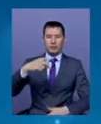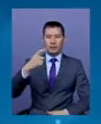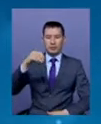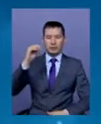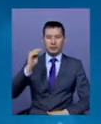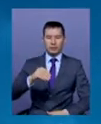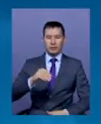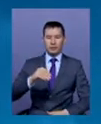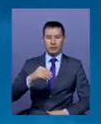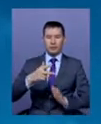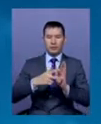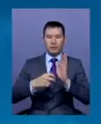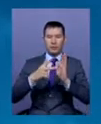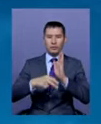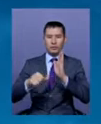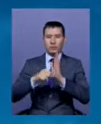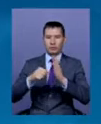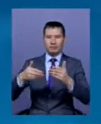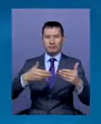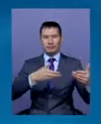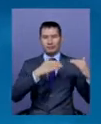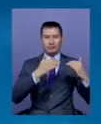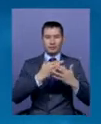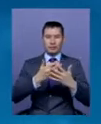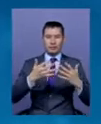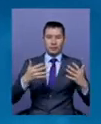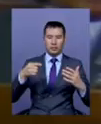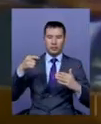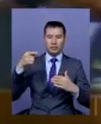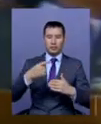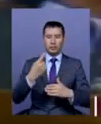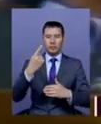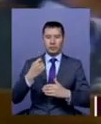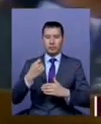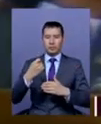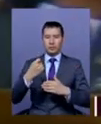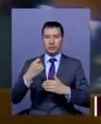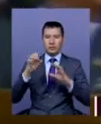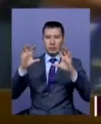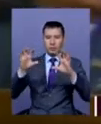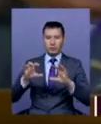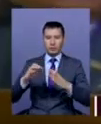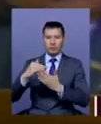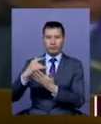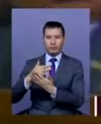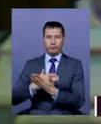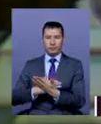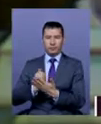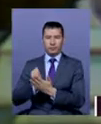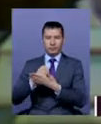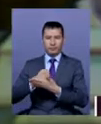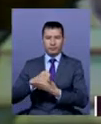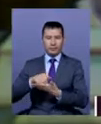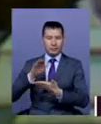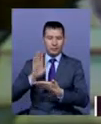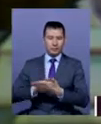31886 ұсыныс түскен, соның 1100-і конституция жобасына енгізілді. Осылайша, ата заңымыз тәуелсіздігіміздің берік құқықтық